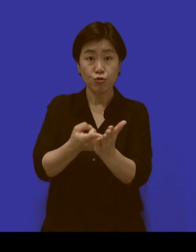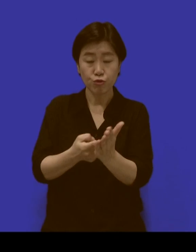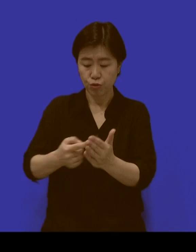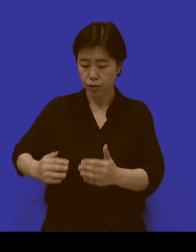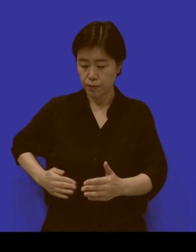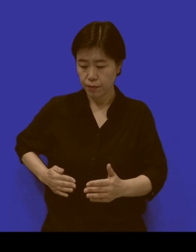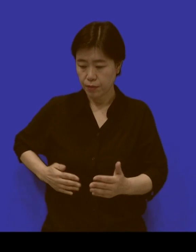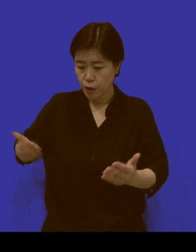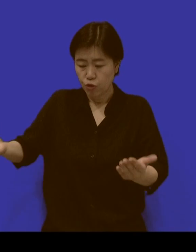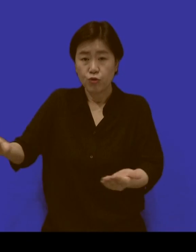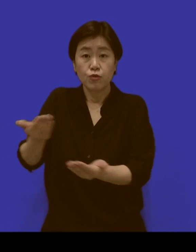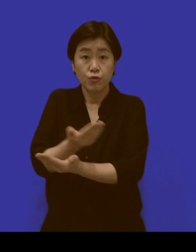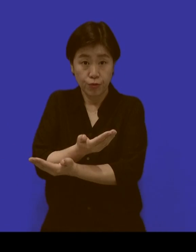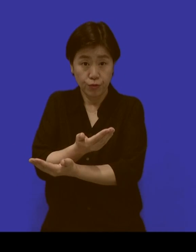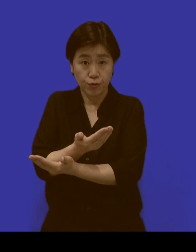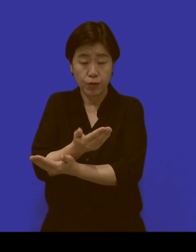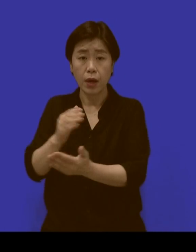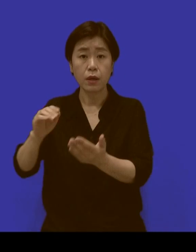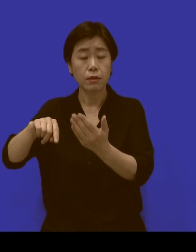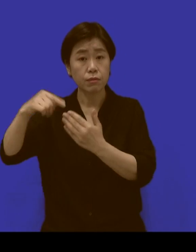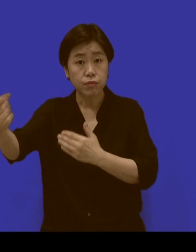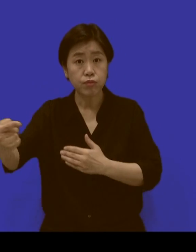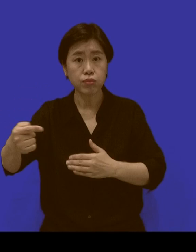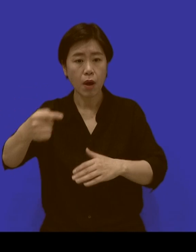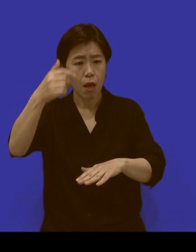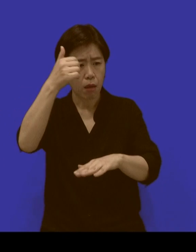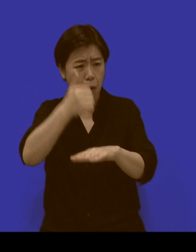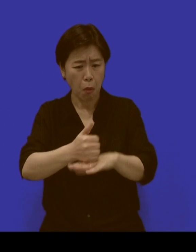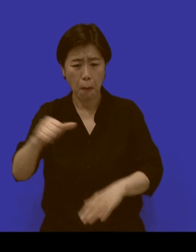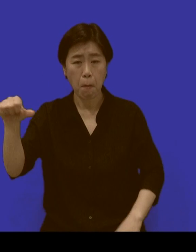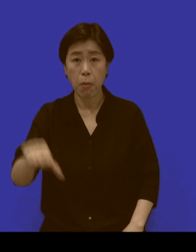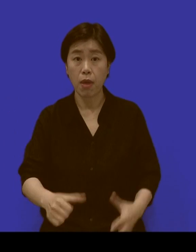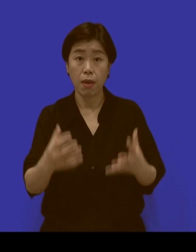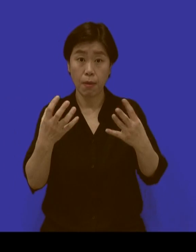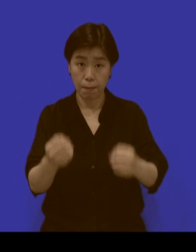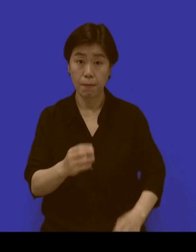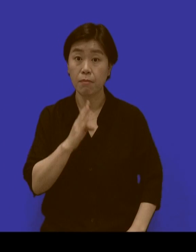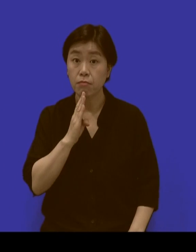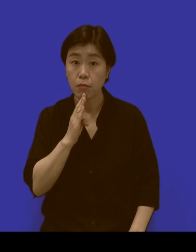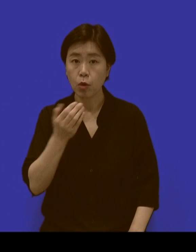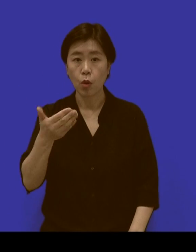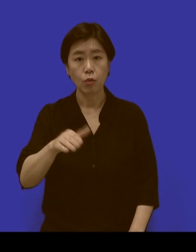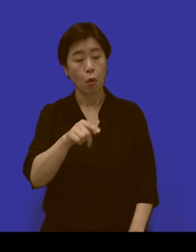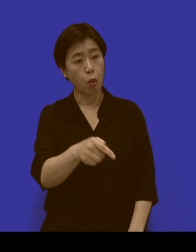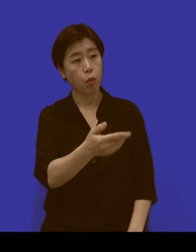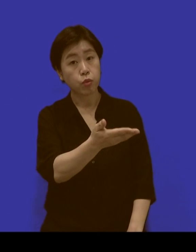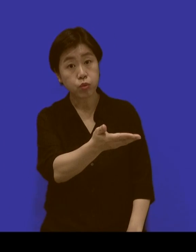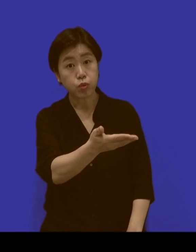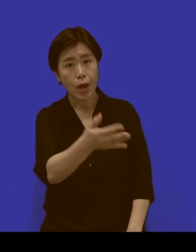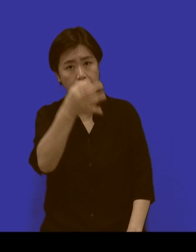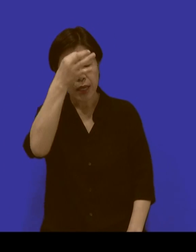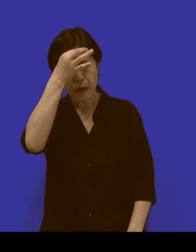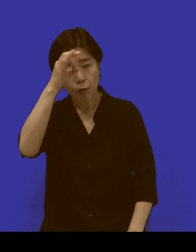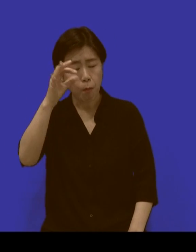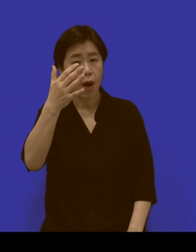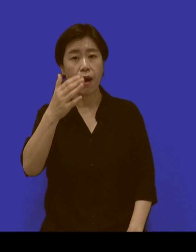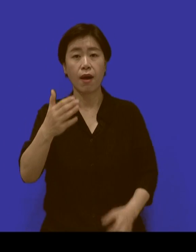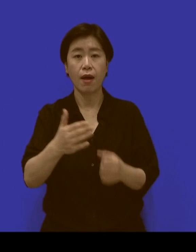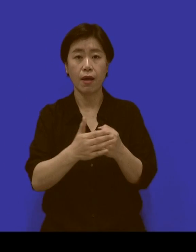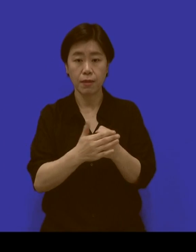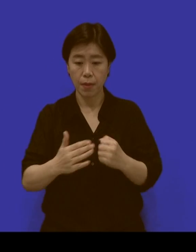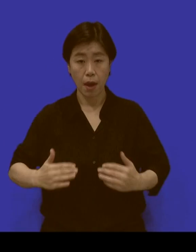나면 사실 이게 성과가 있기가 쉽지 않은데 굉장히 이걸로 성공해가지고 되게 유명해지셨다면서요? 아니